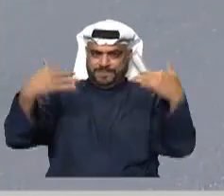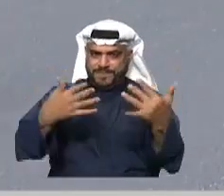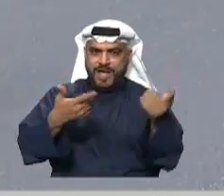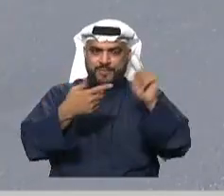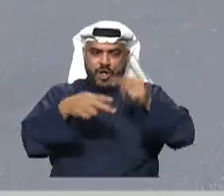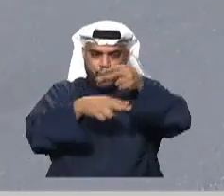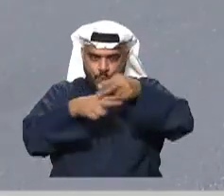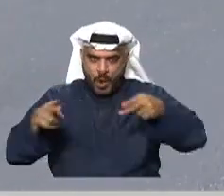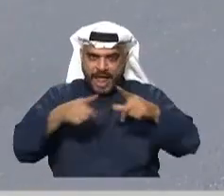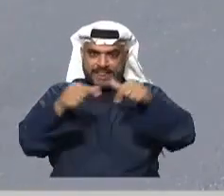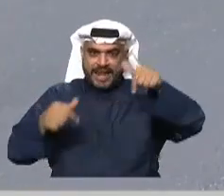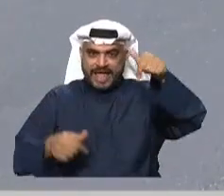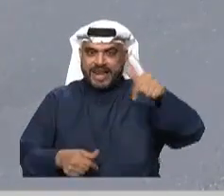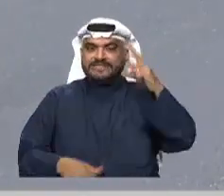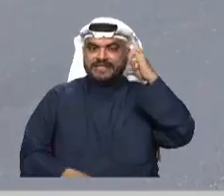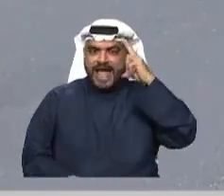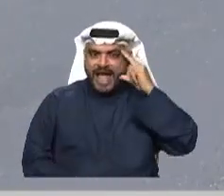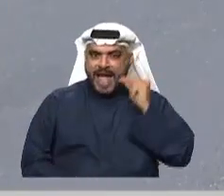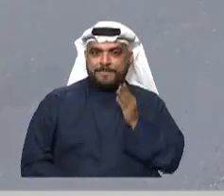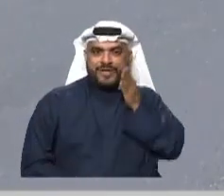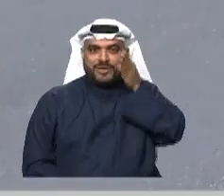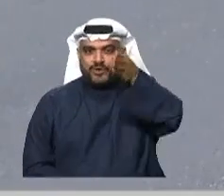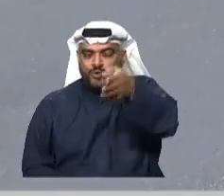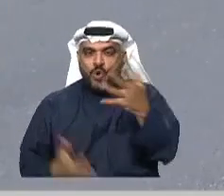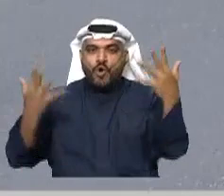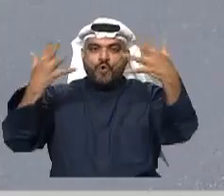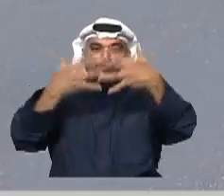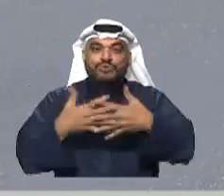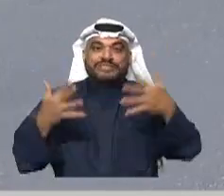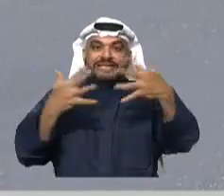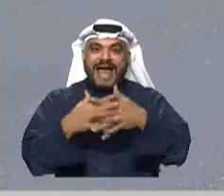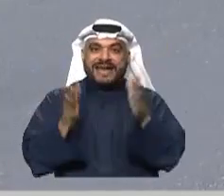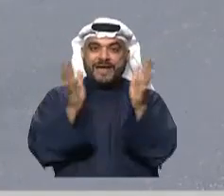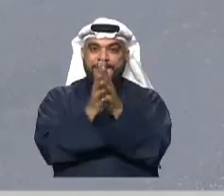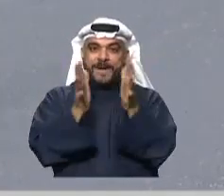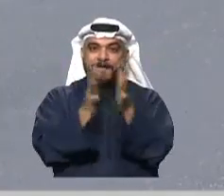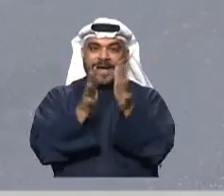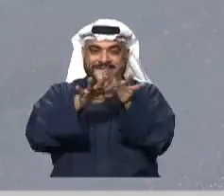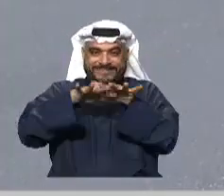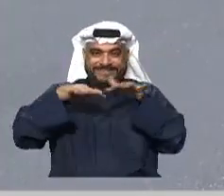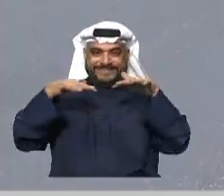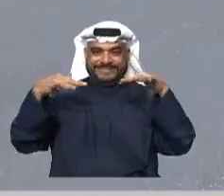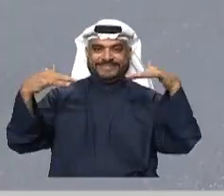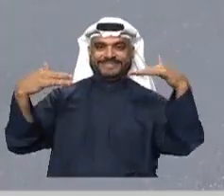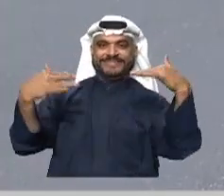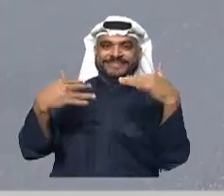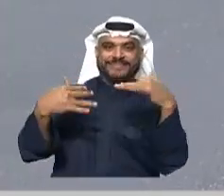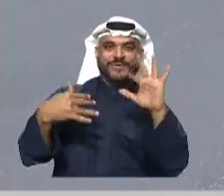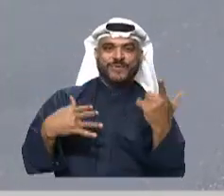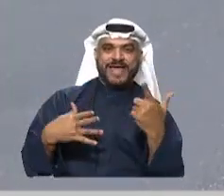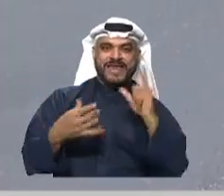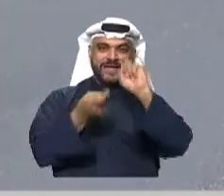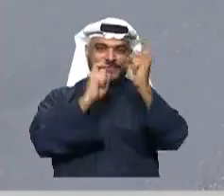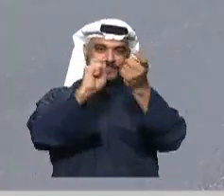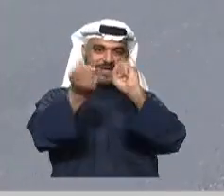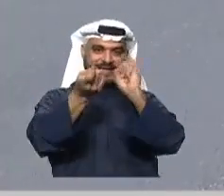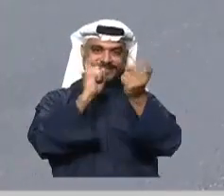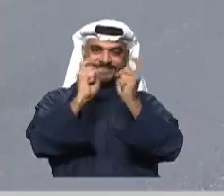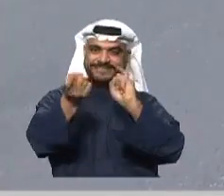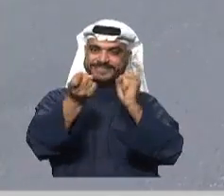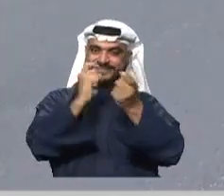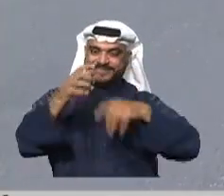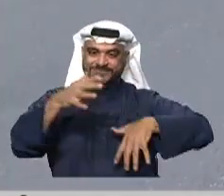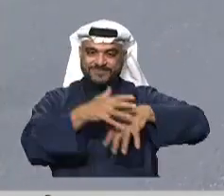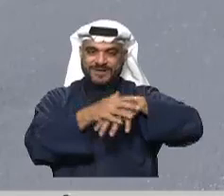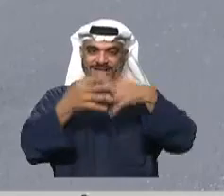الكويت في سبيل المشاركة في منافسات خليجي 25 وبالذات في هذا